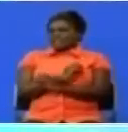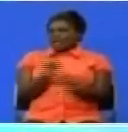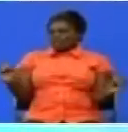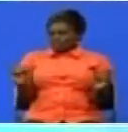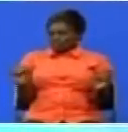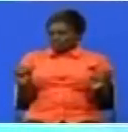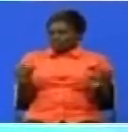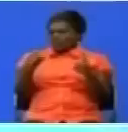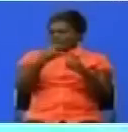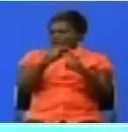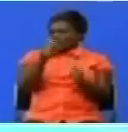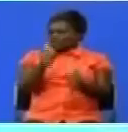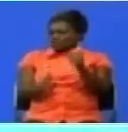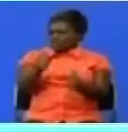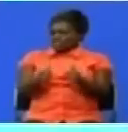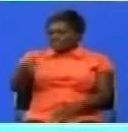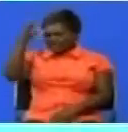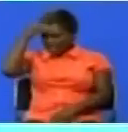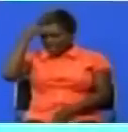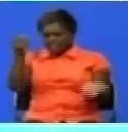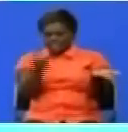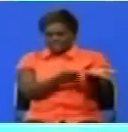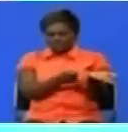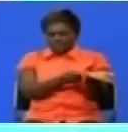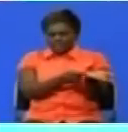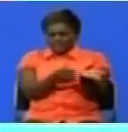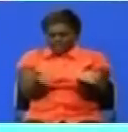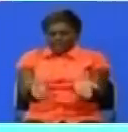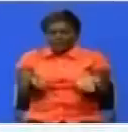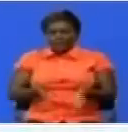Sasa neno hilo ni gani? Tujifunze kwenye kamusi ya leo.